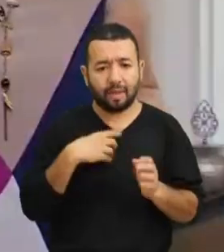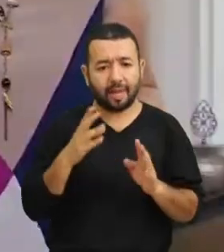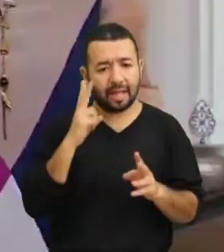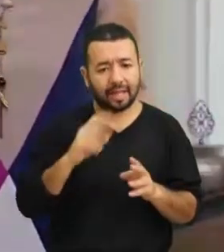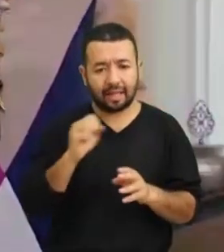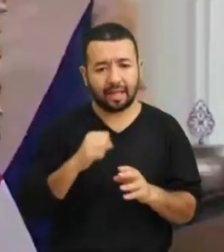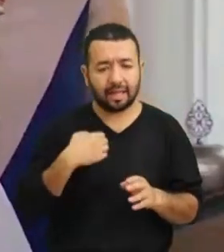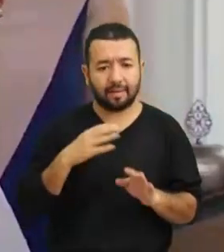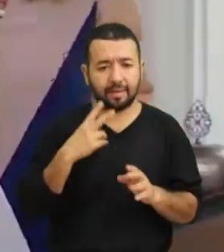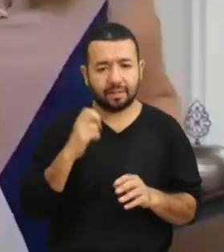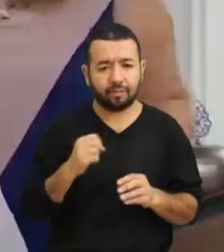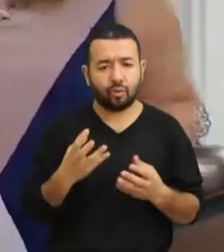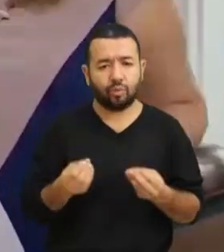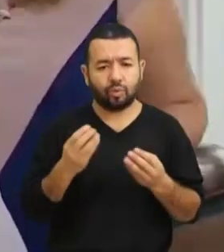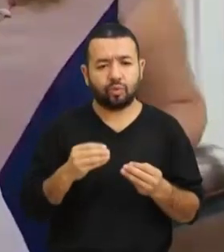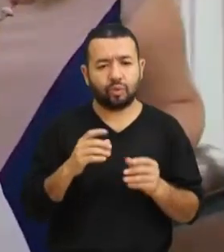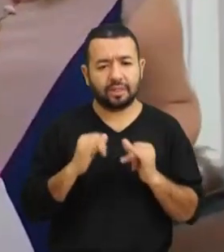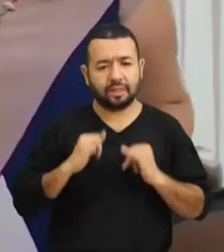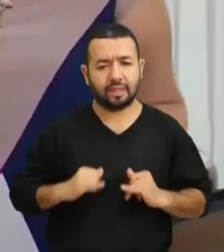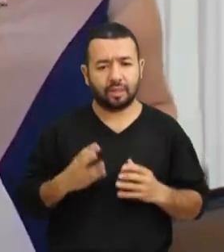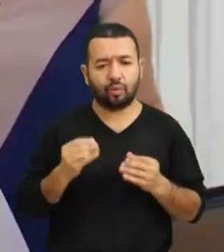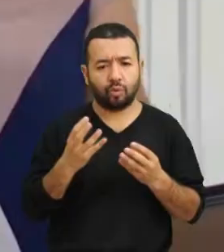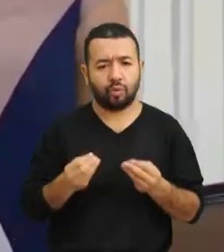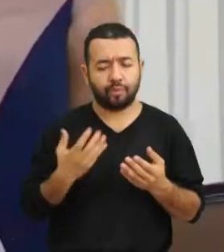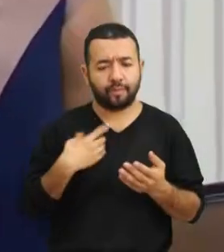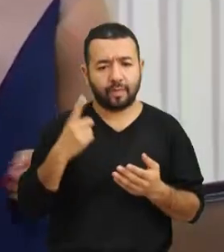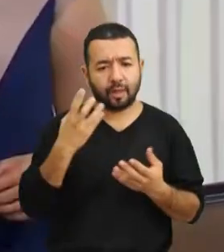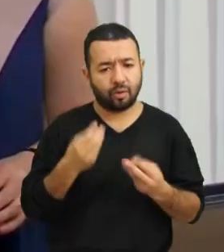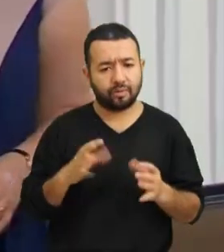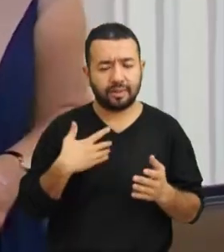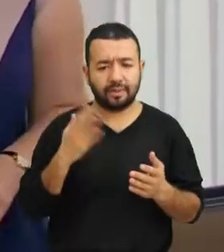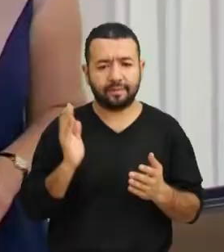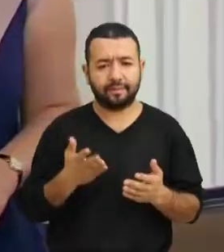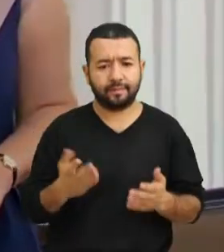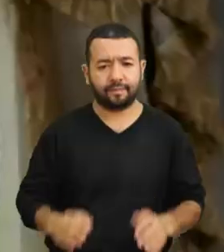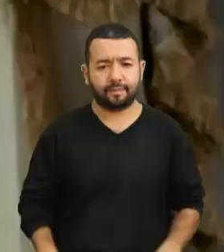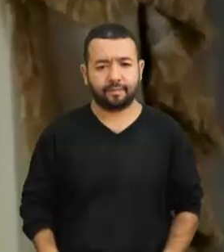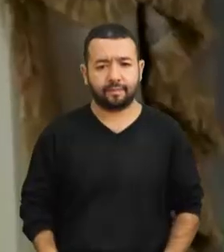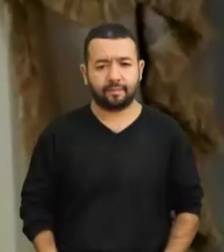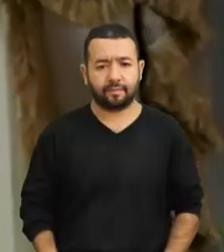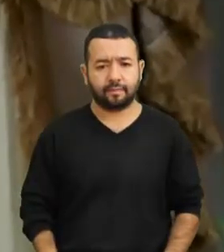gidip temizliyorum şimdi, tamam mı? Olur olur, sakin ol. Allah Allah, nasıl oldu bu ya? Hay